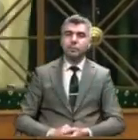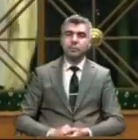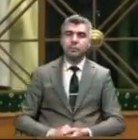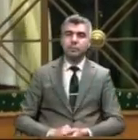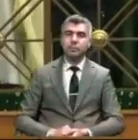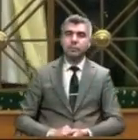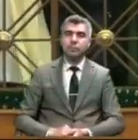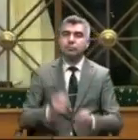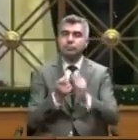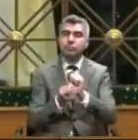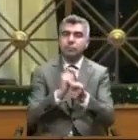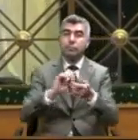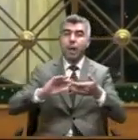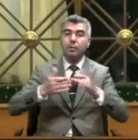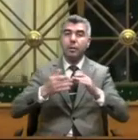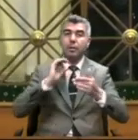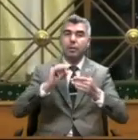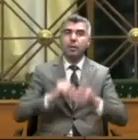والتحول الرقمي